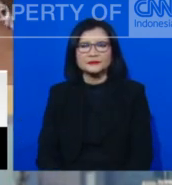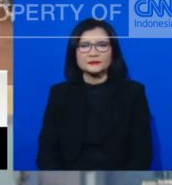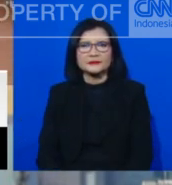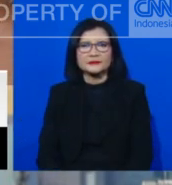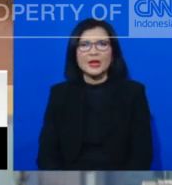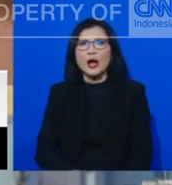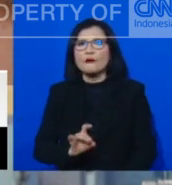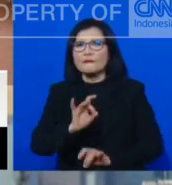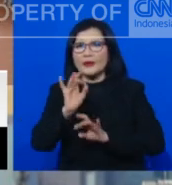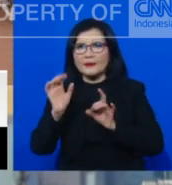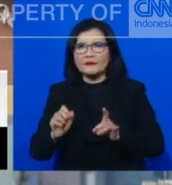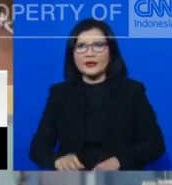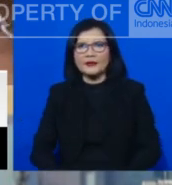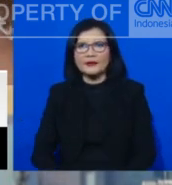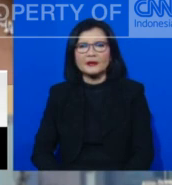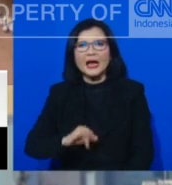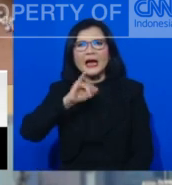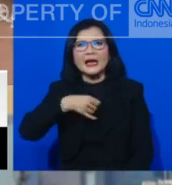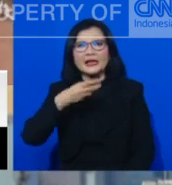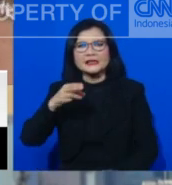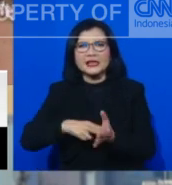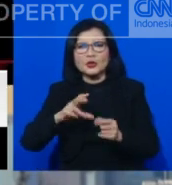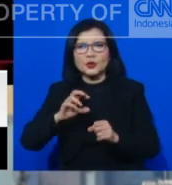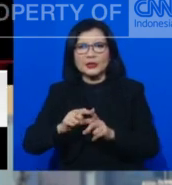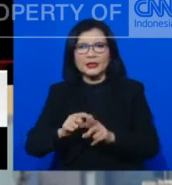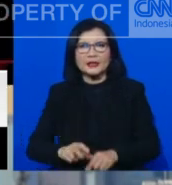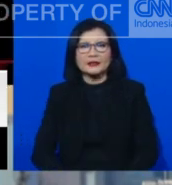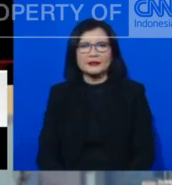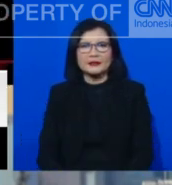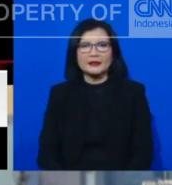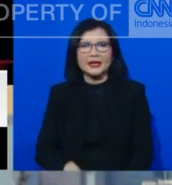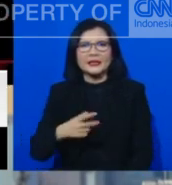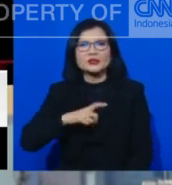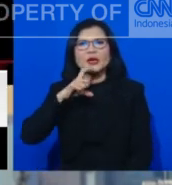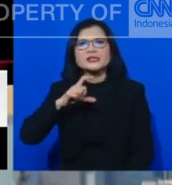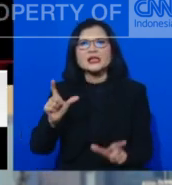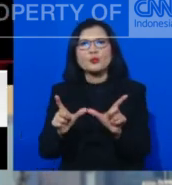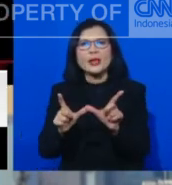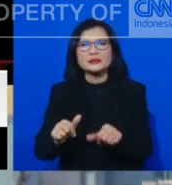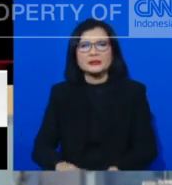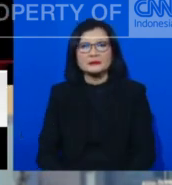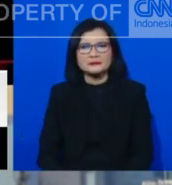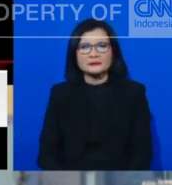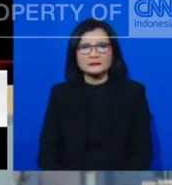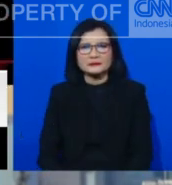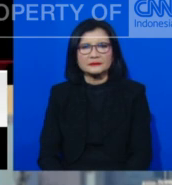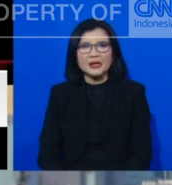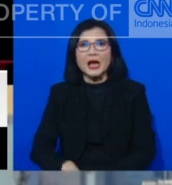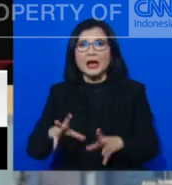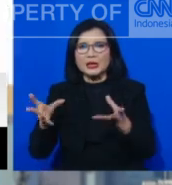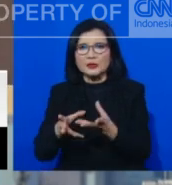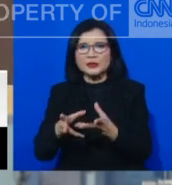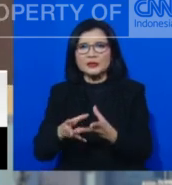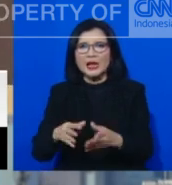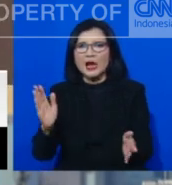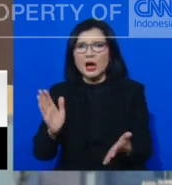woman King dengan film hot sipil dan juga dan juga dikategori best original